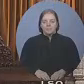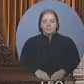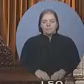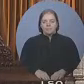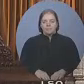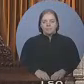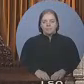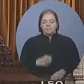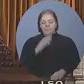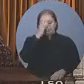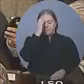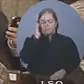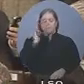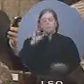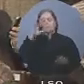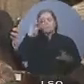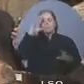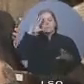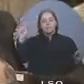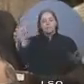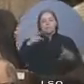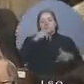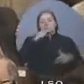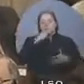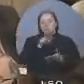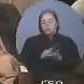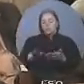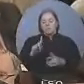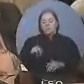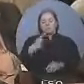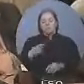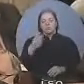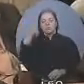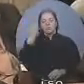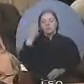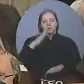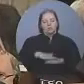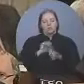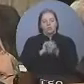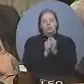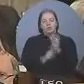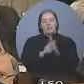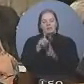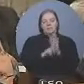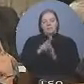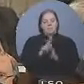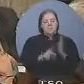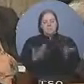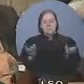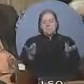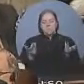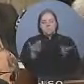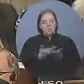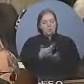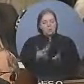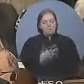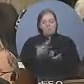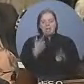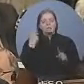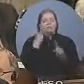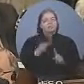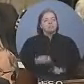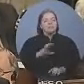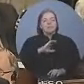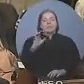La petite patrie. Président, à moins de 3 semaines de la prochaine conférence sur les changements climatiques, on ne connaît toujours pas les objectifs